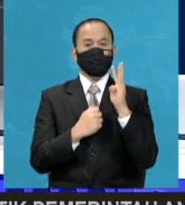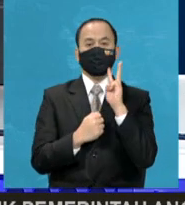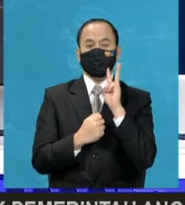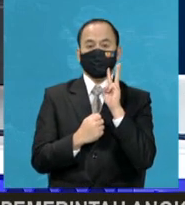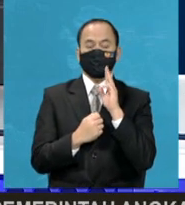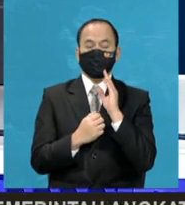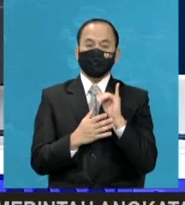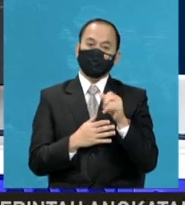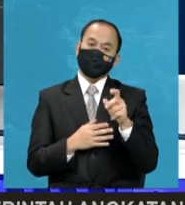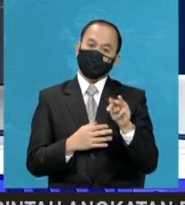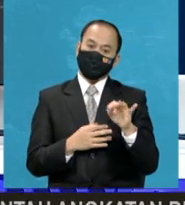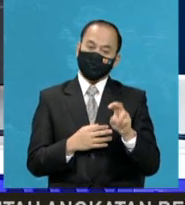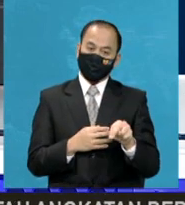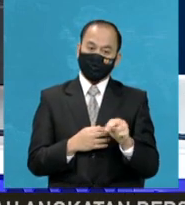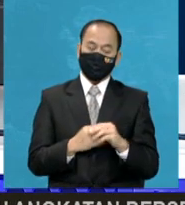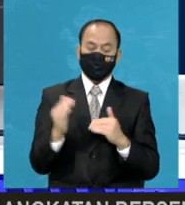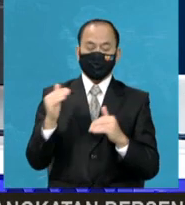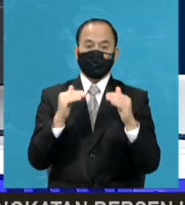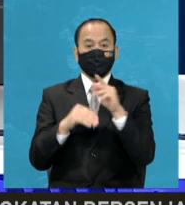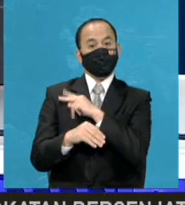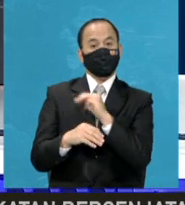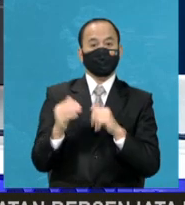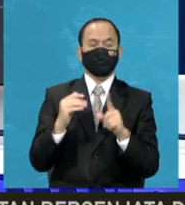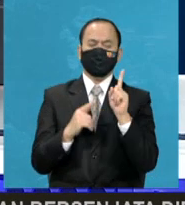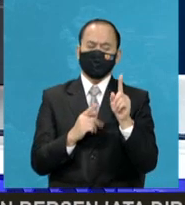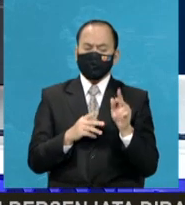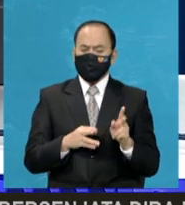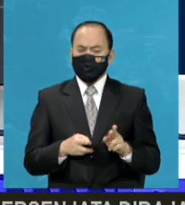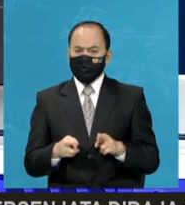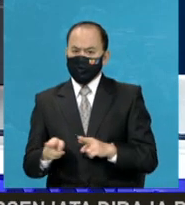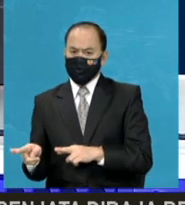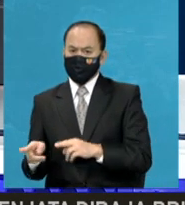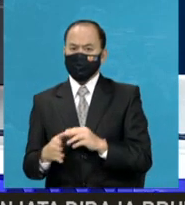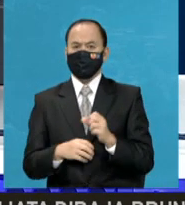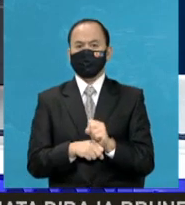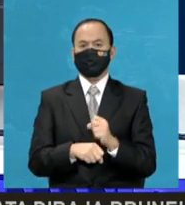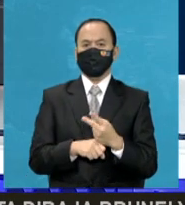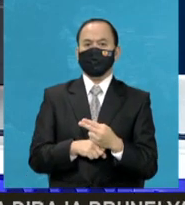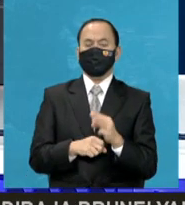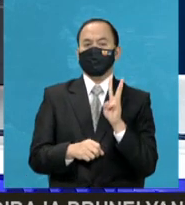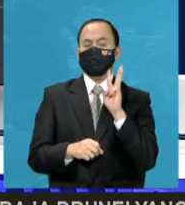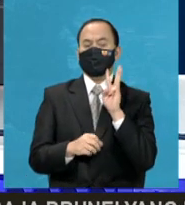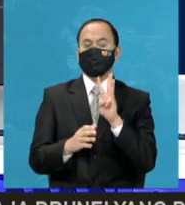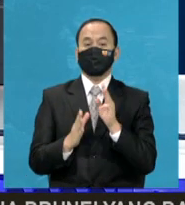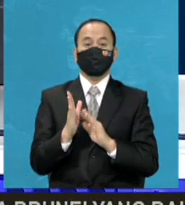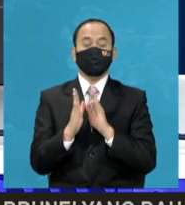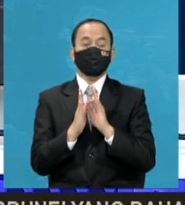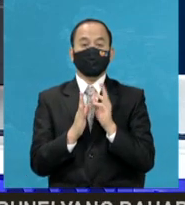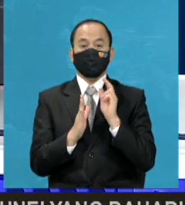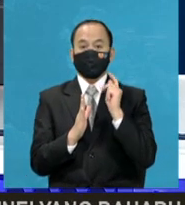Kementerian Pembangunan menyediakan satu rangka kerja melalui Brunei Darussalam to answer the security